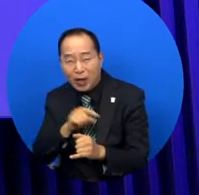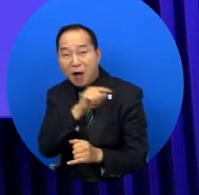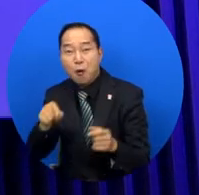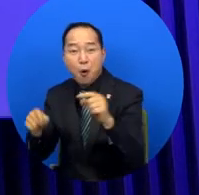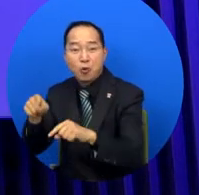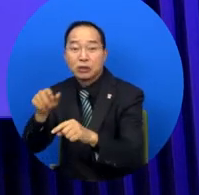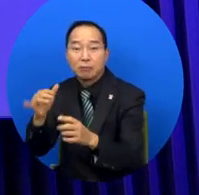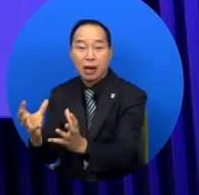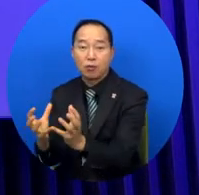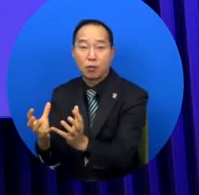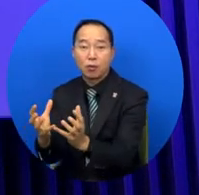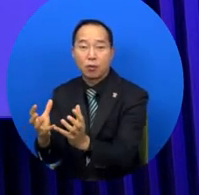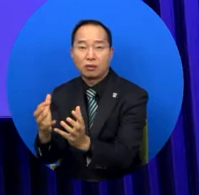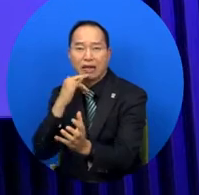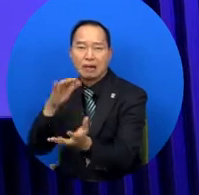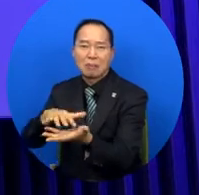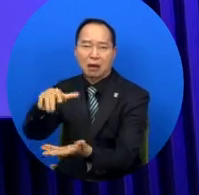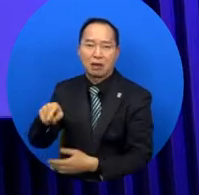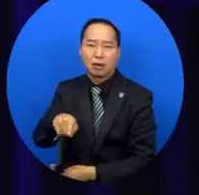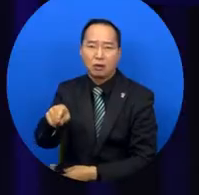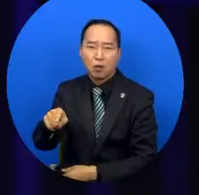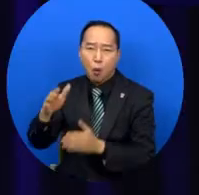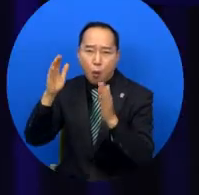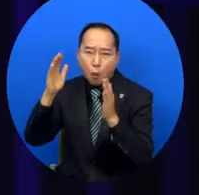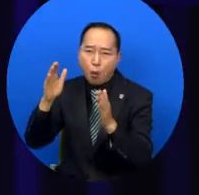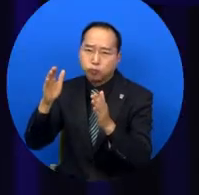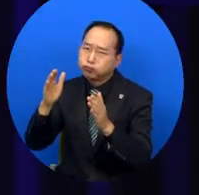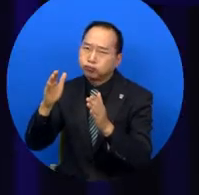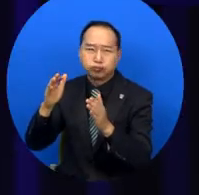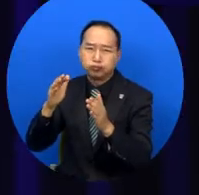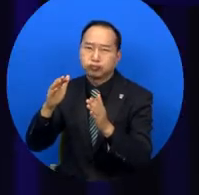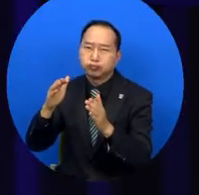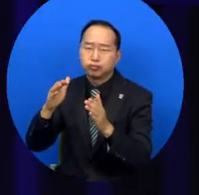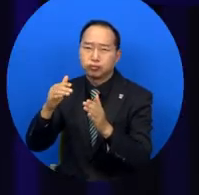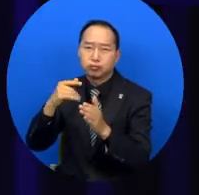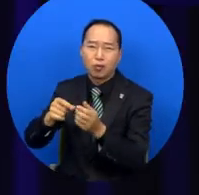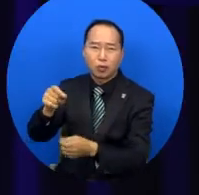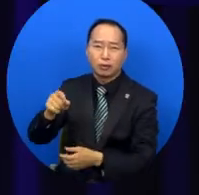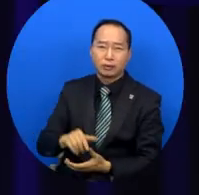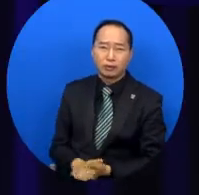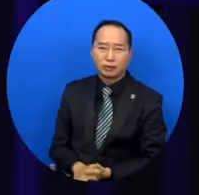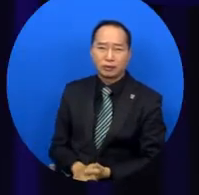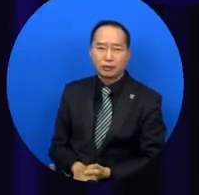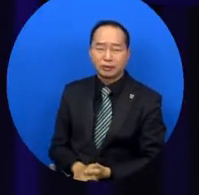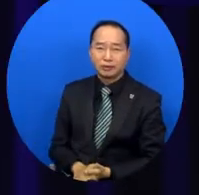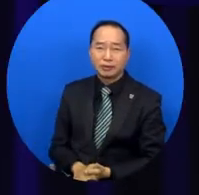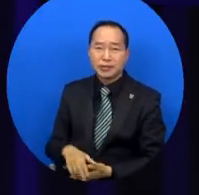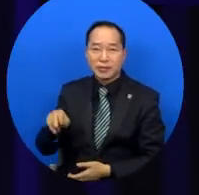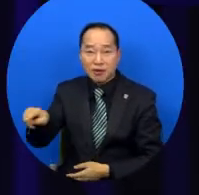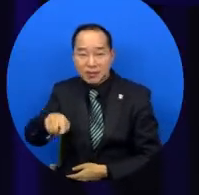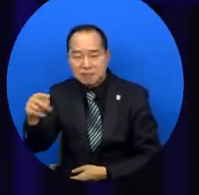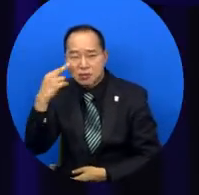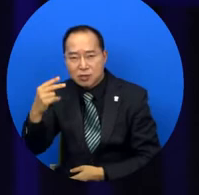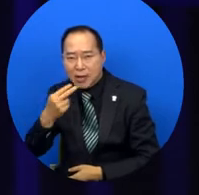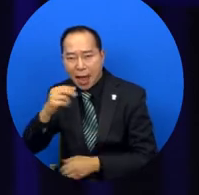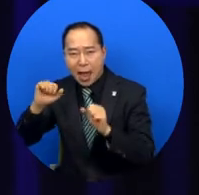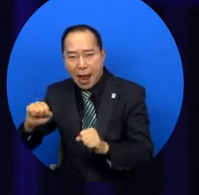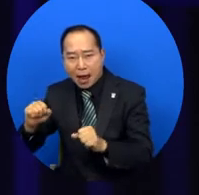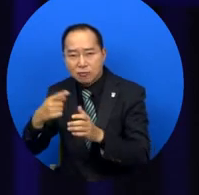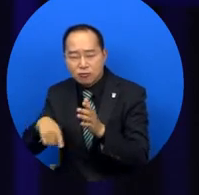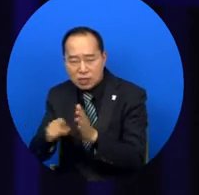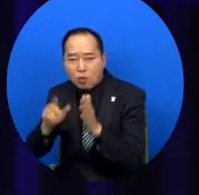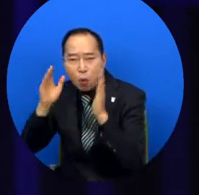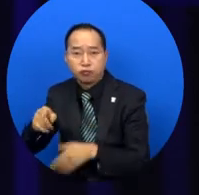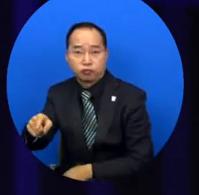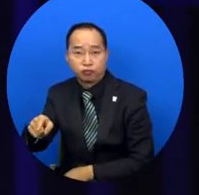오신 약간 난민 같은 분들이 많아서 나이도 좀 많으시고 공부한 지도 한참 된 분들이 이제 여기서